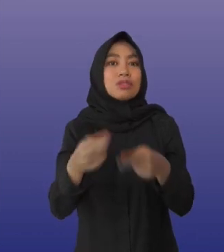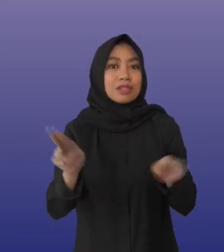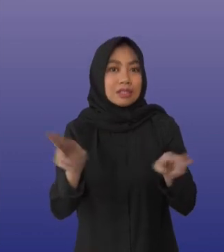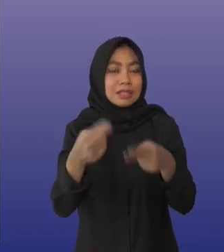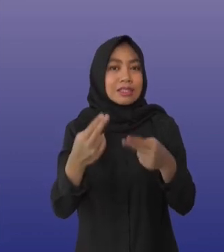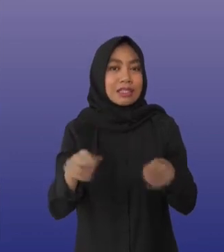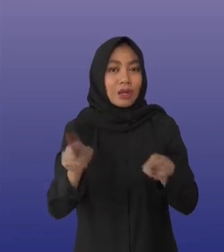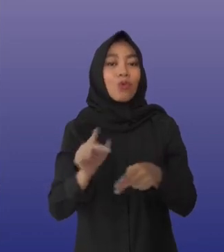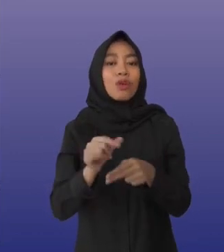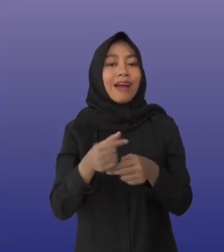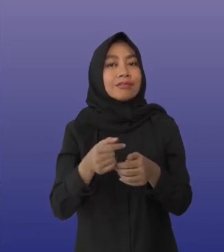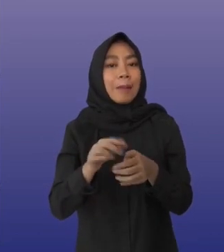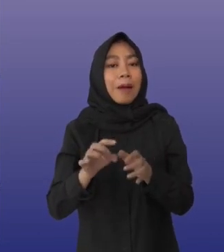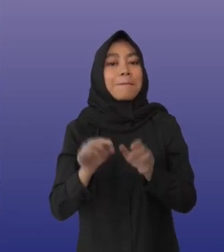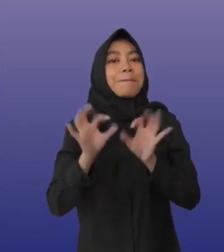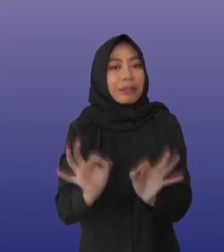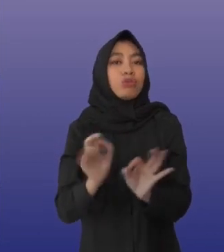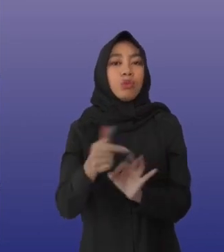dengan segmen mereka.